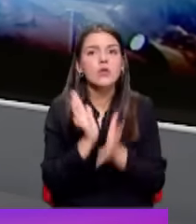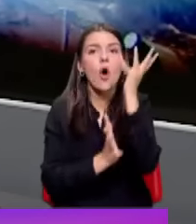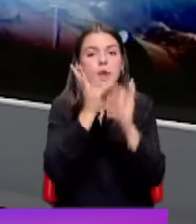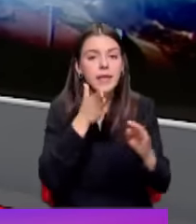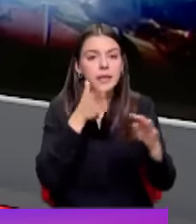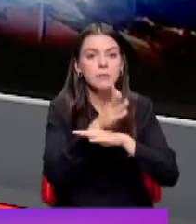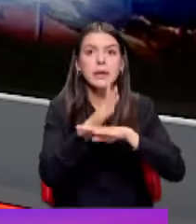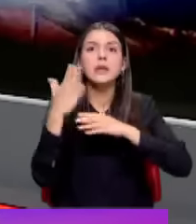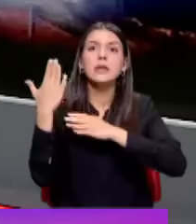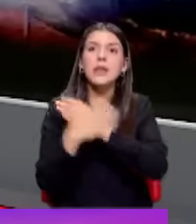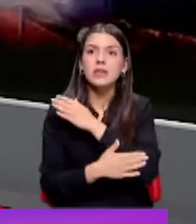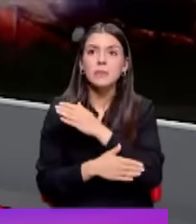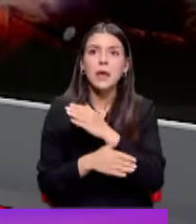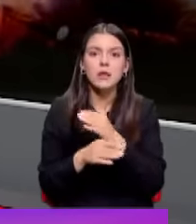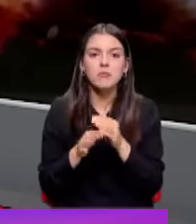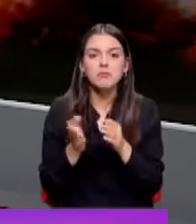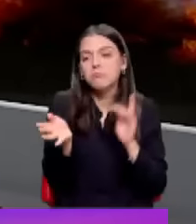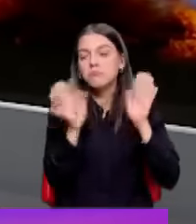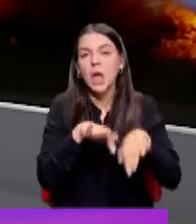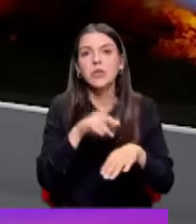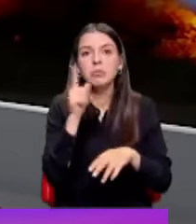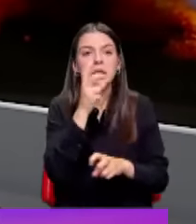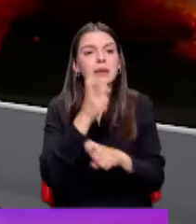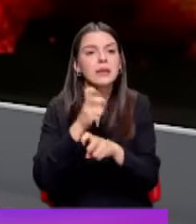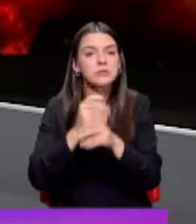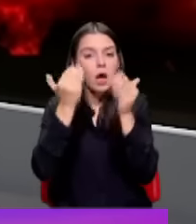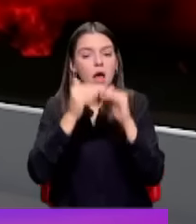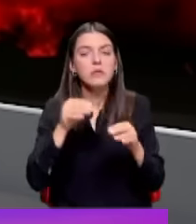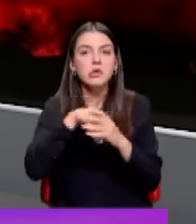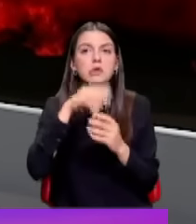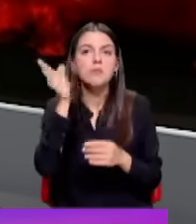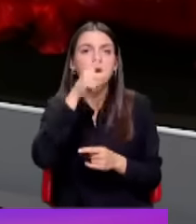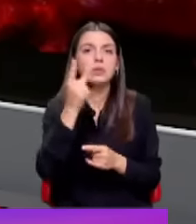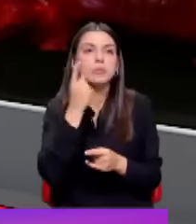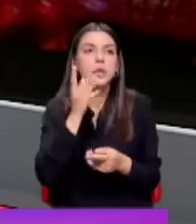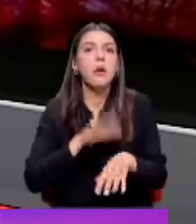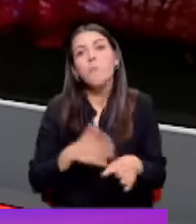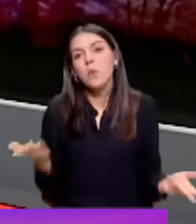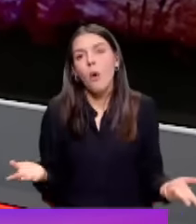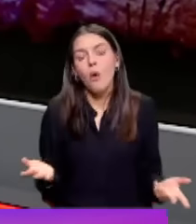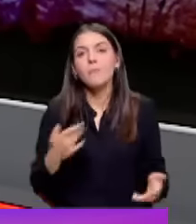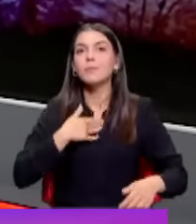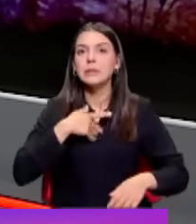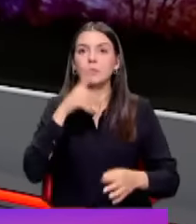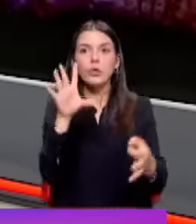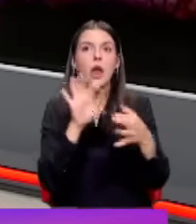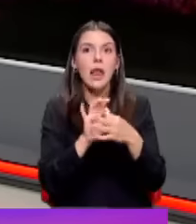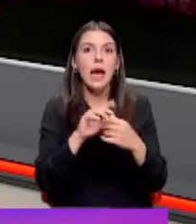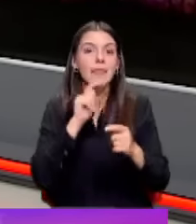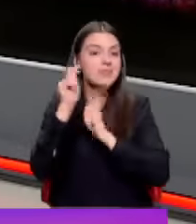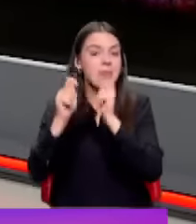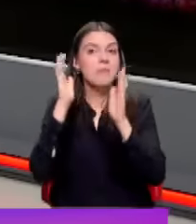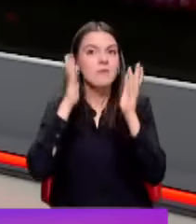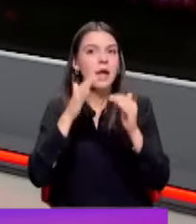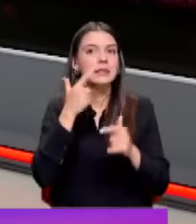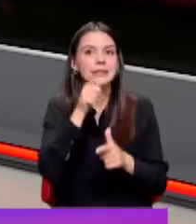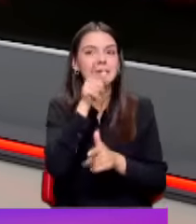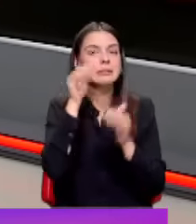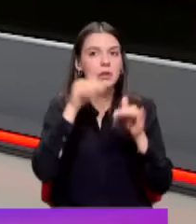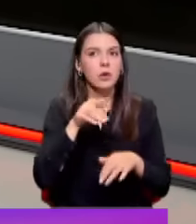girişi yasaklamak dışında riski azaltmak anlamında yaptığı pek bir şey yok. Bununla ilgili de tepki sesleri geliyor, duyuyorsunuz.